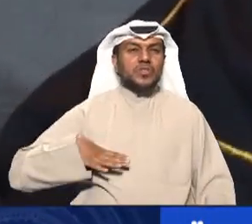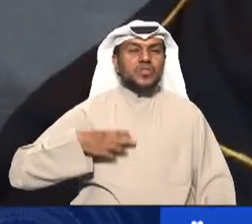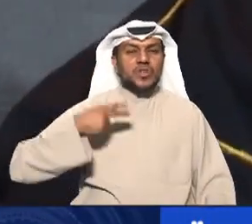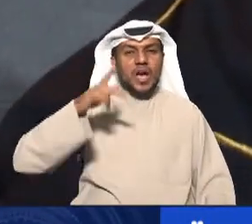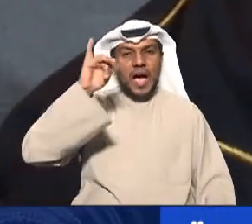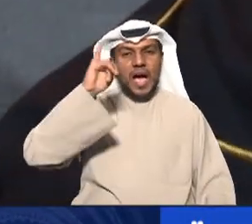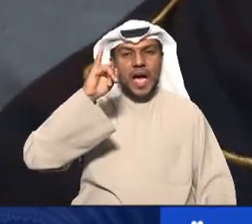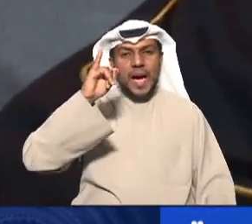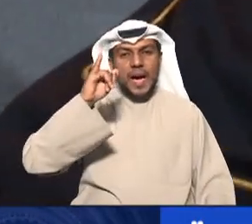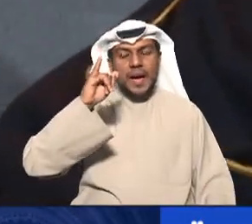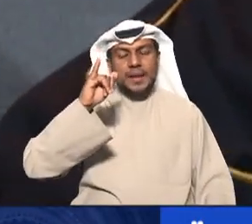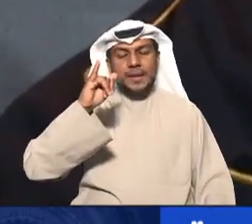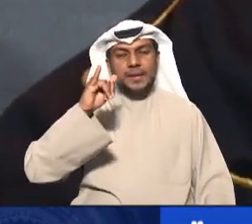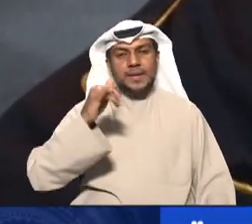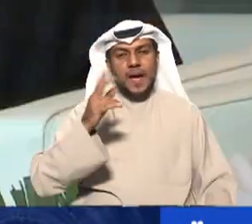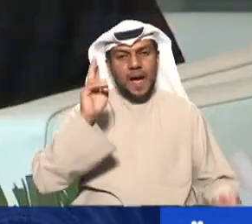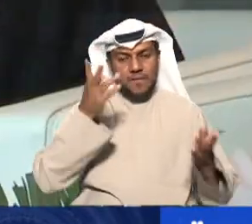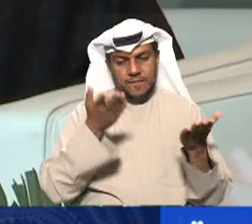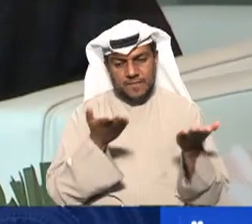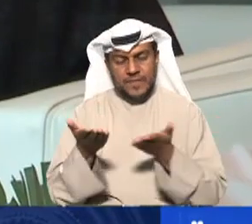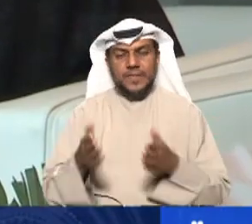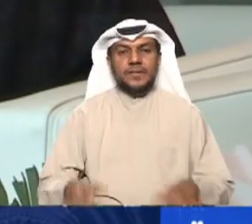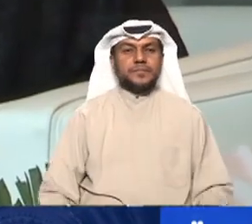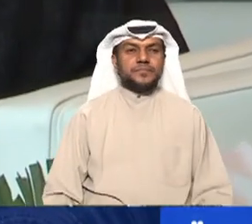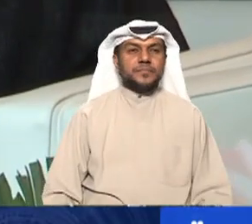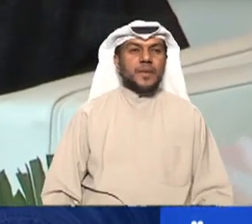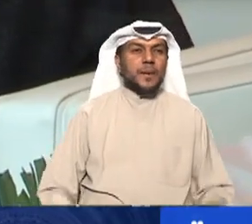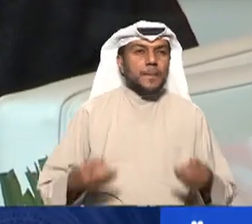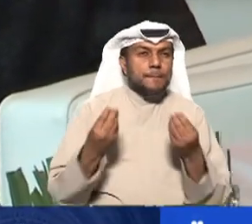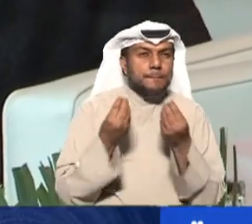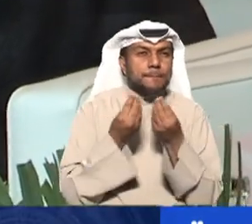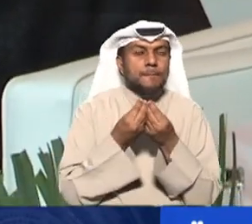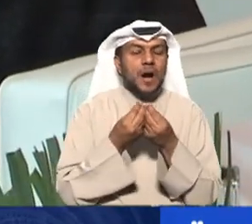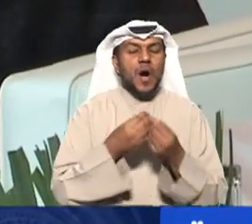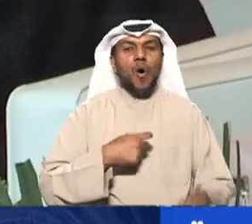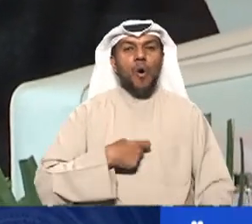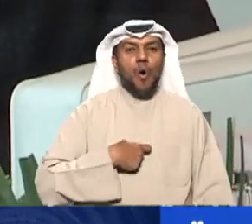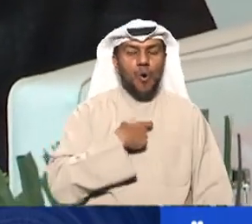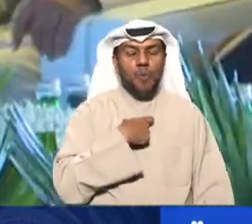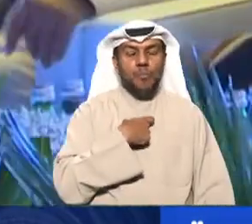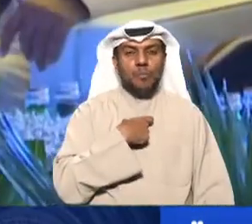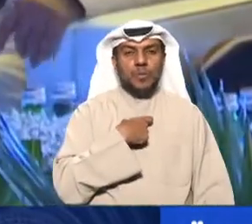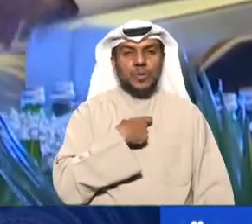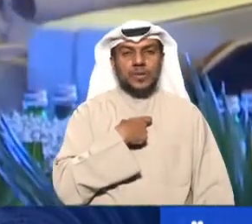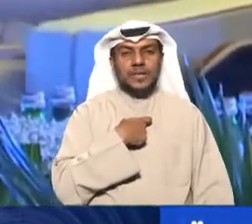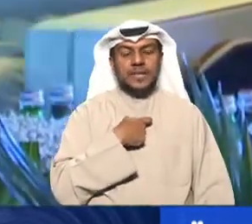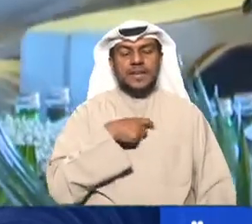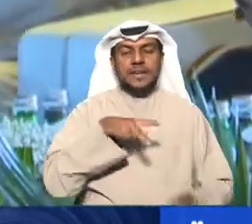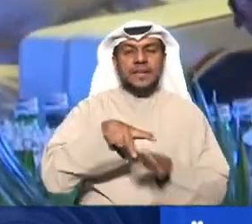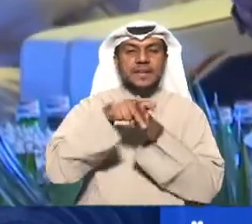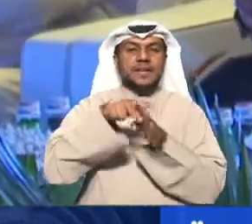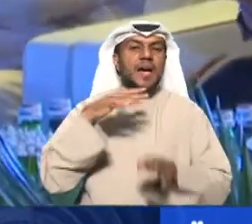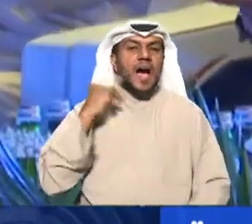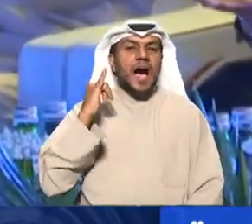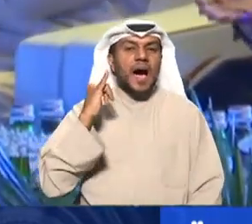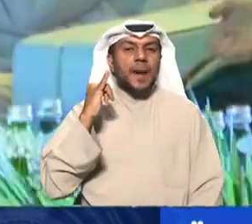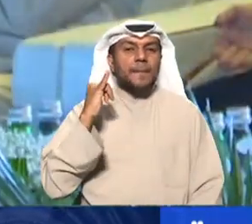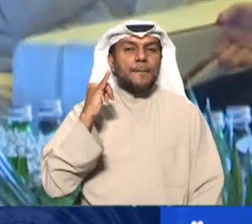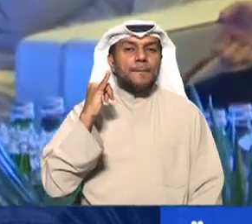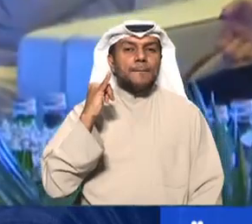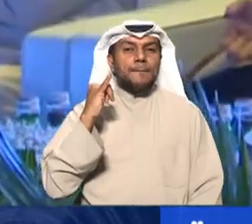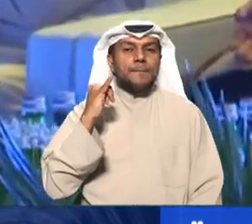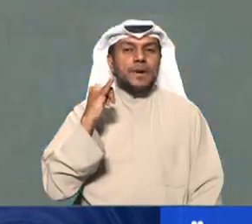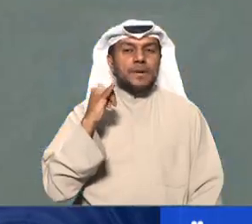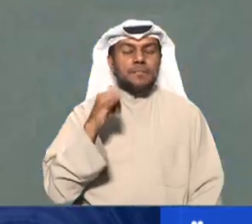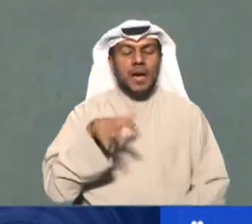البطولة. وكان في استقبال ممثل سموه مدير عام مركز الجواد العربي بيت العرب رئيس اللجنة